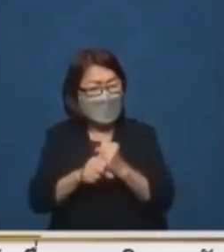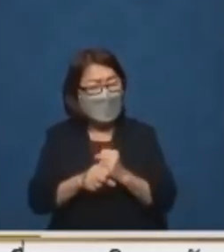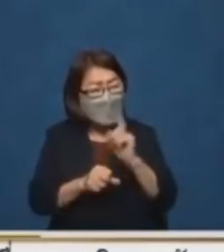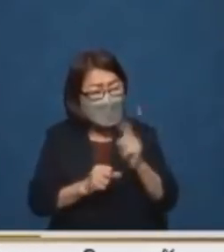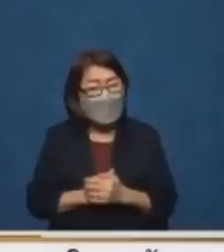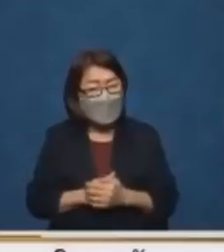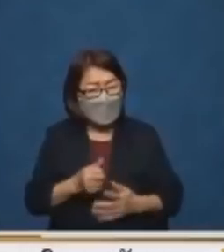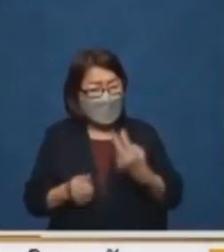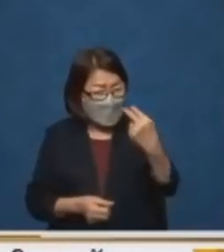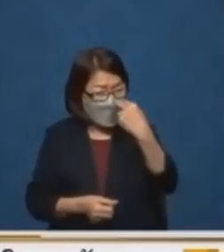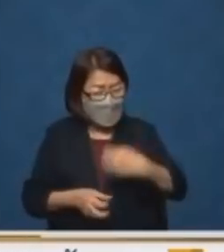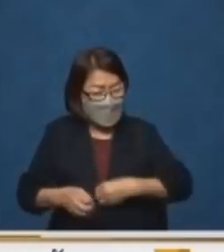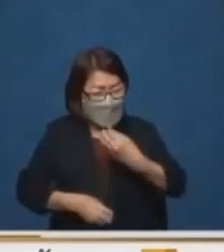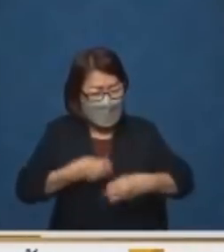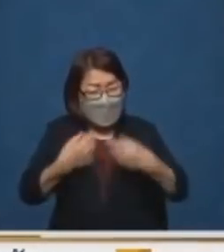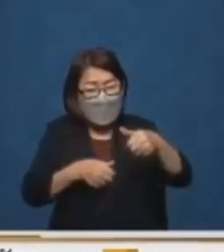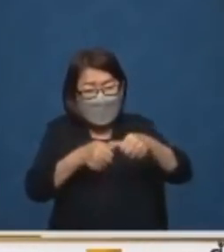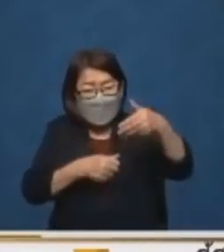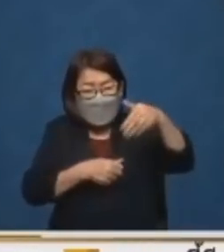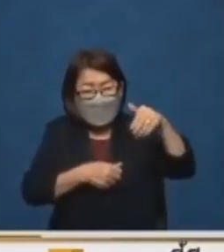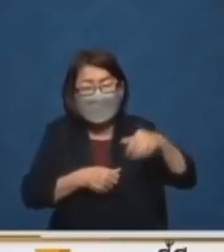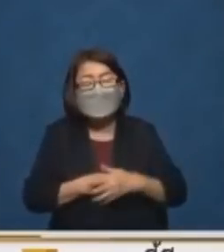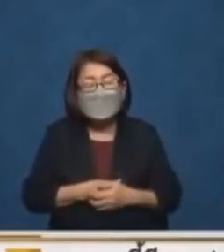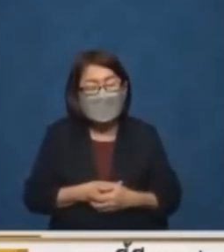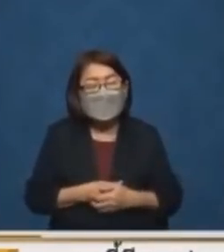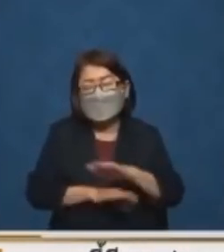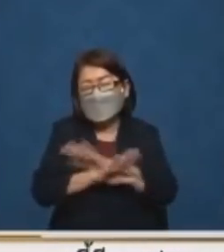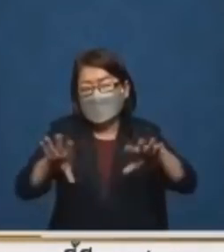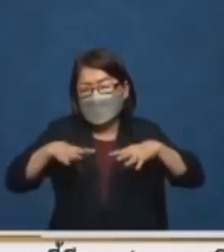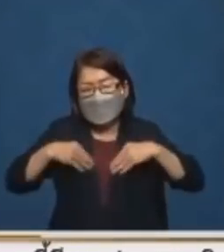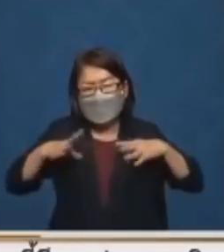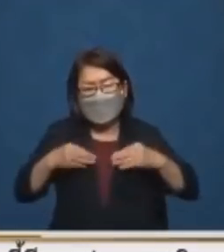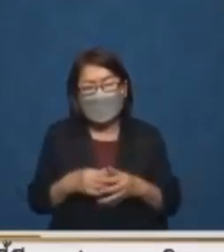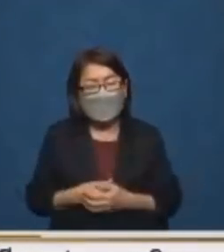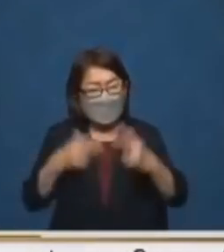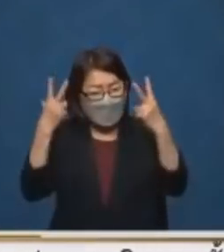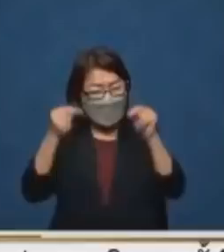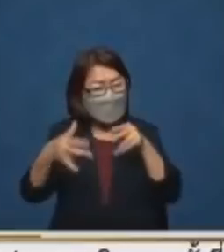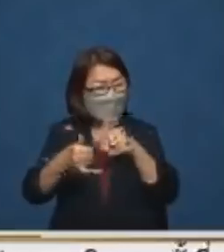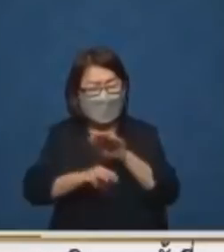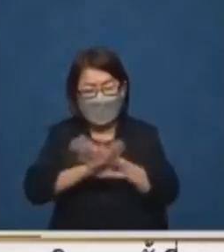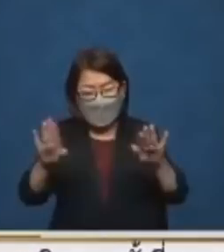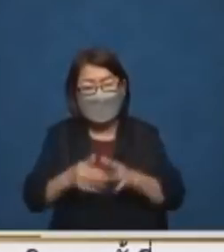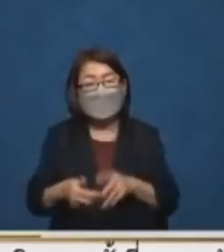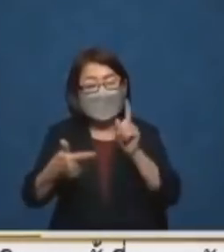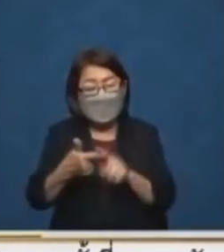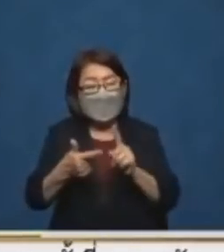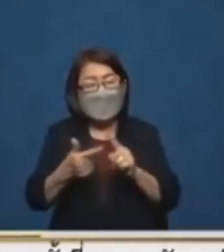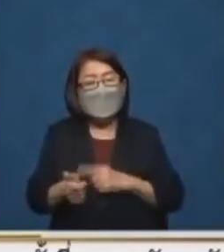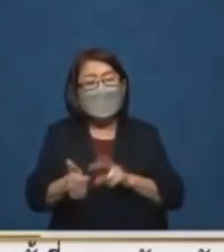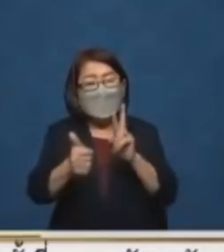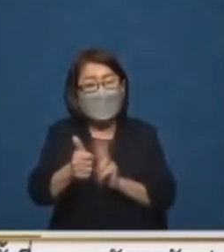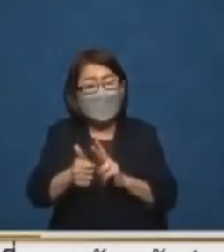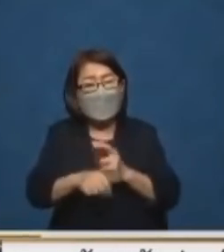จะช่วยกนวดนอกสภาไม่ไว้วางใจผลเอกประยุทศและนายอนุทินและหังเอไ้